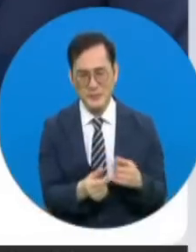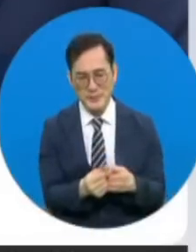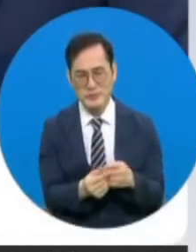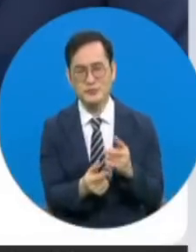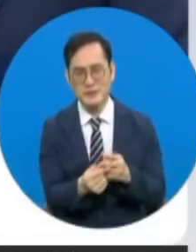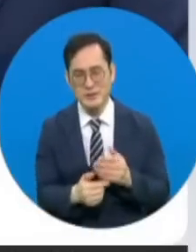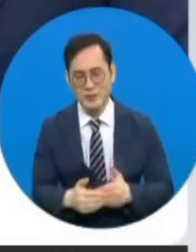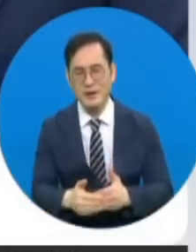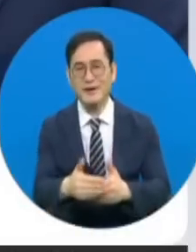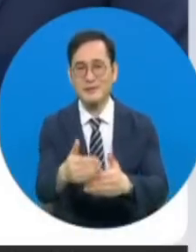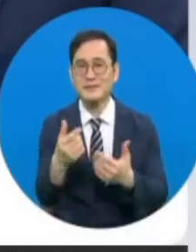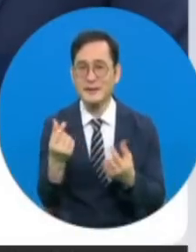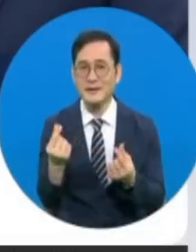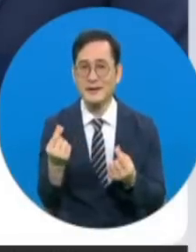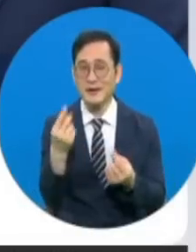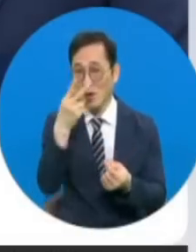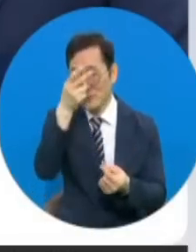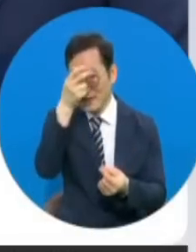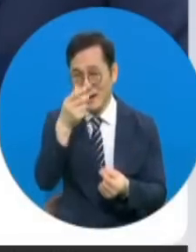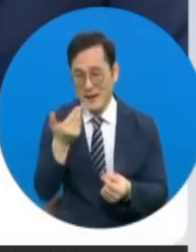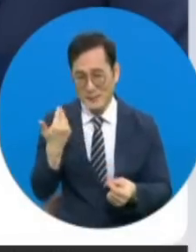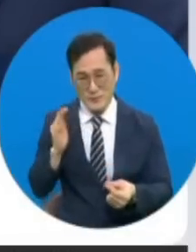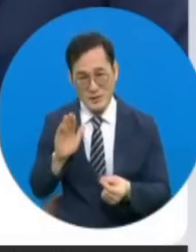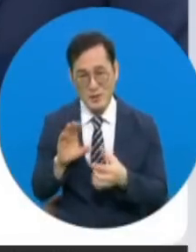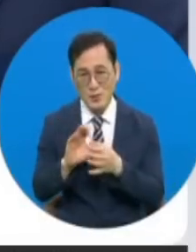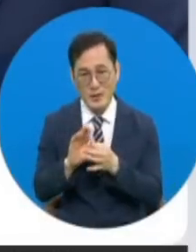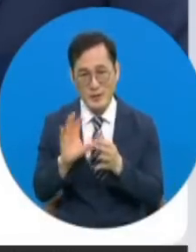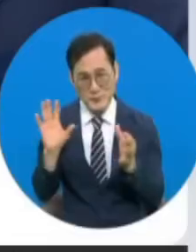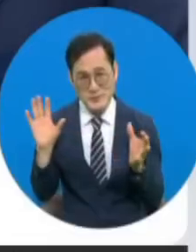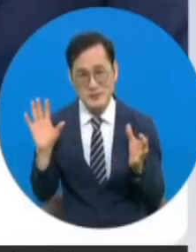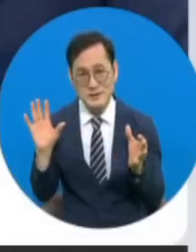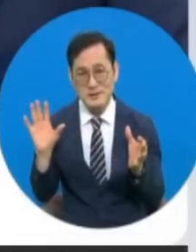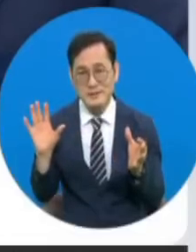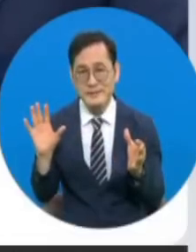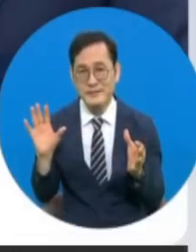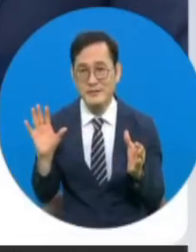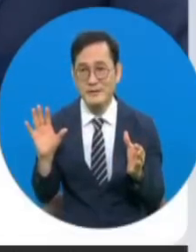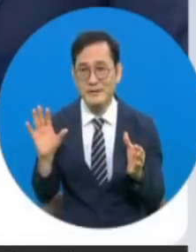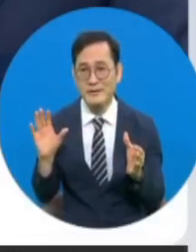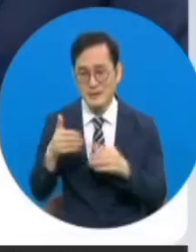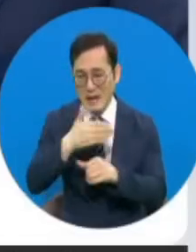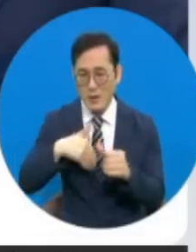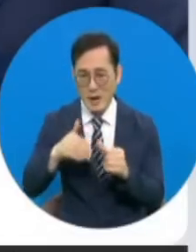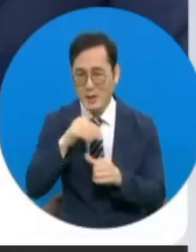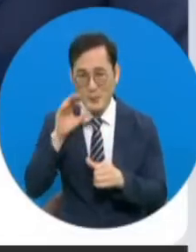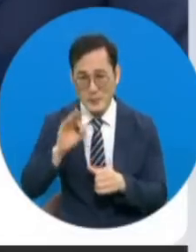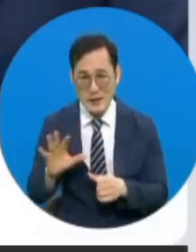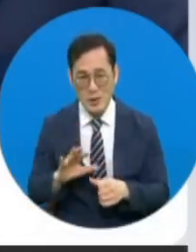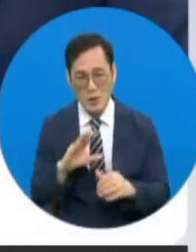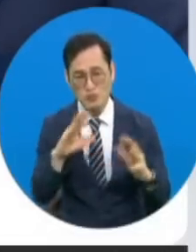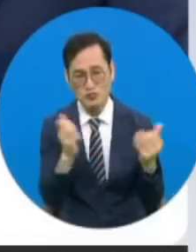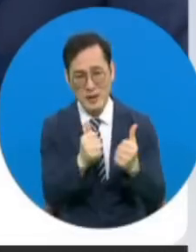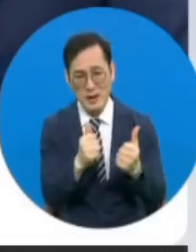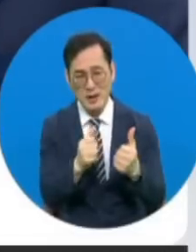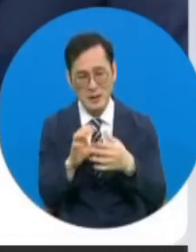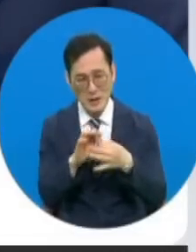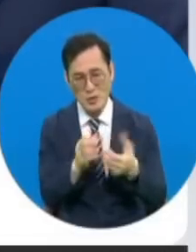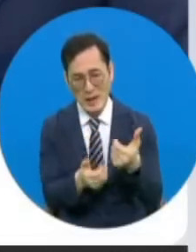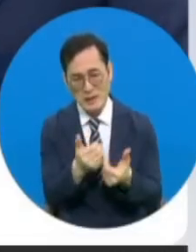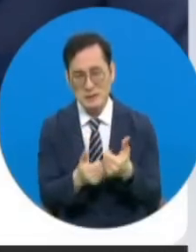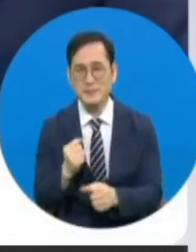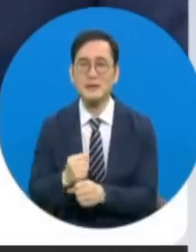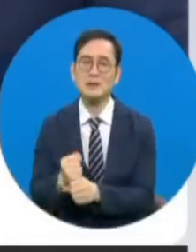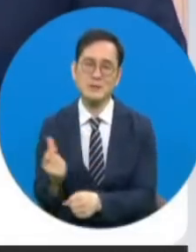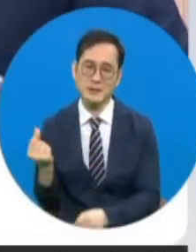그래서 검찰이 정말로 앞뒤 안 가리고 물불 안 가리고 어떻게든 국회를 적으로 돌리고 있는 건 아닌가 저는